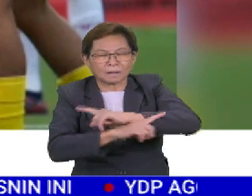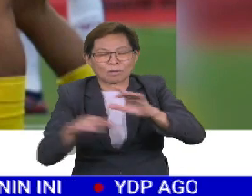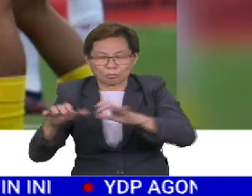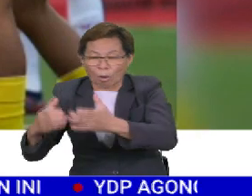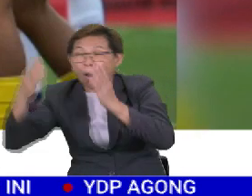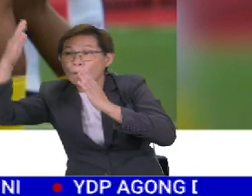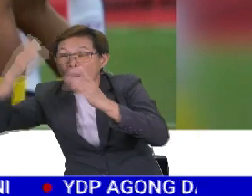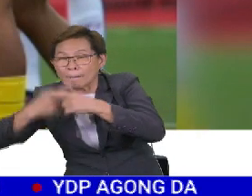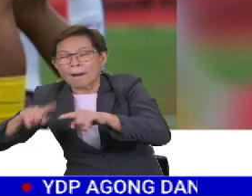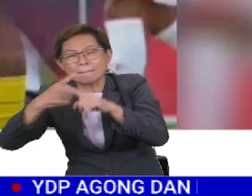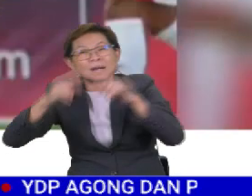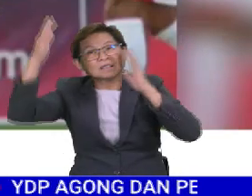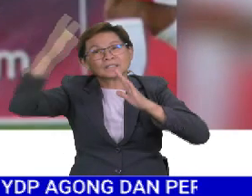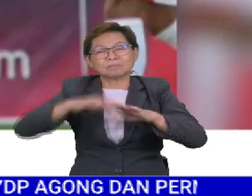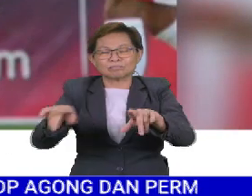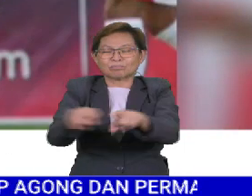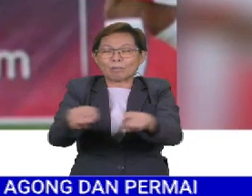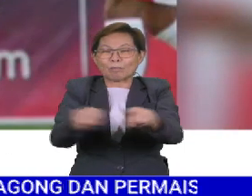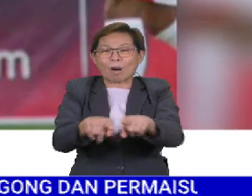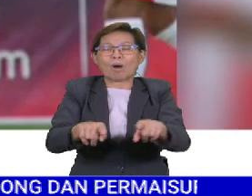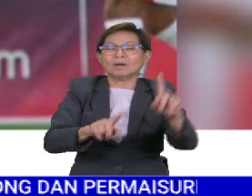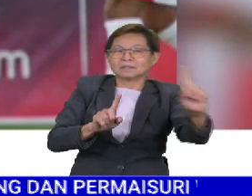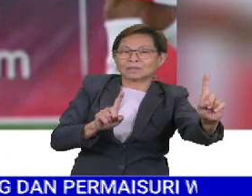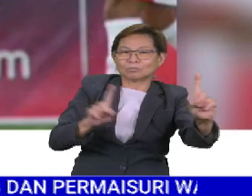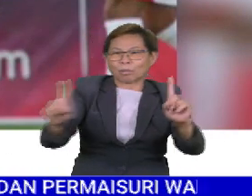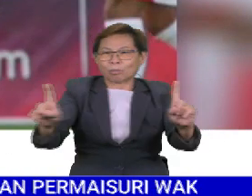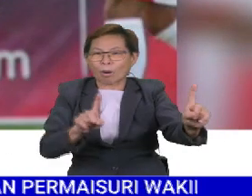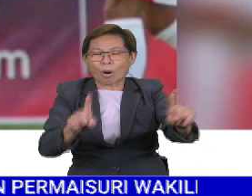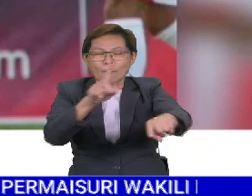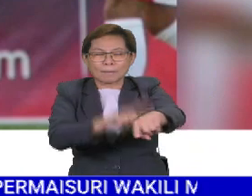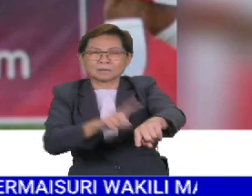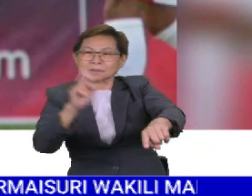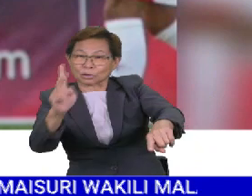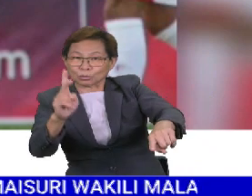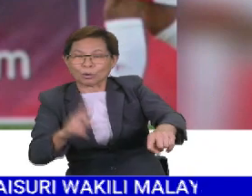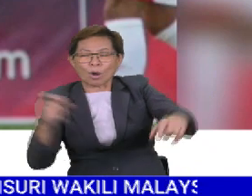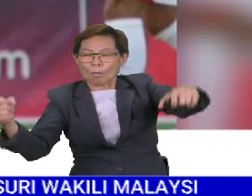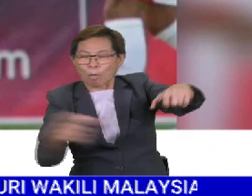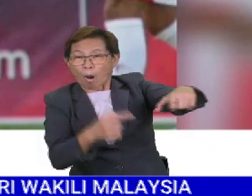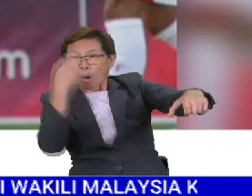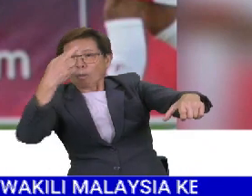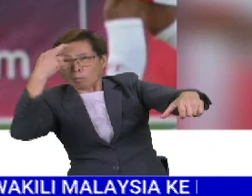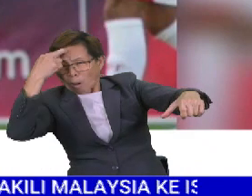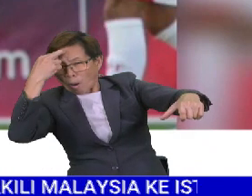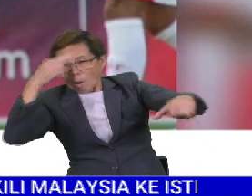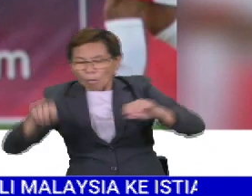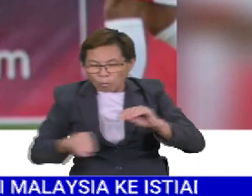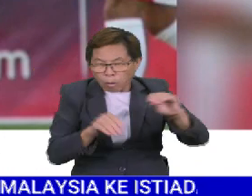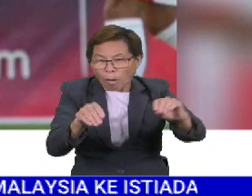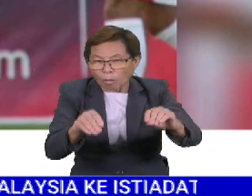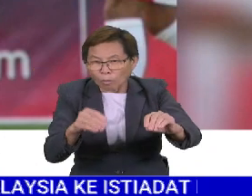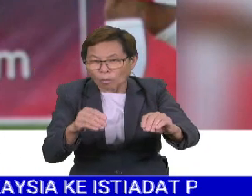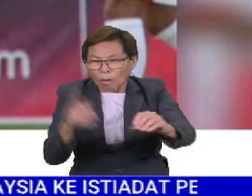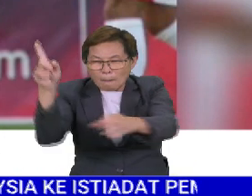bagaimanapun Malaysia Binjai menyamakan kedudukan 1-1 di babak kedua gol tersebut berfungsi daripada gerakan dan